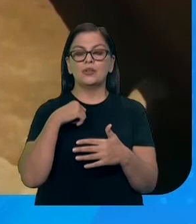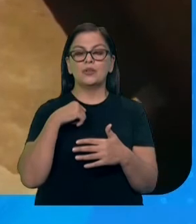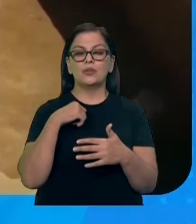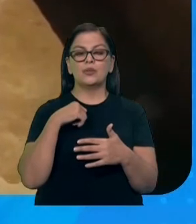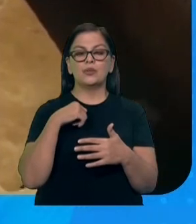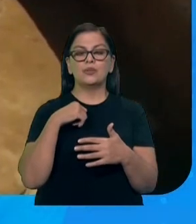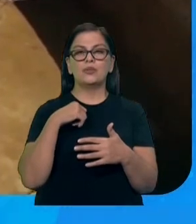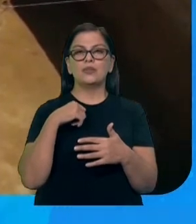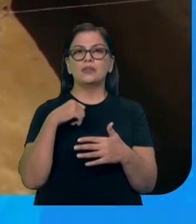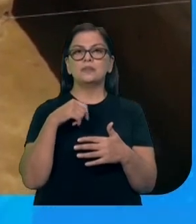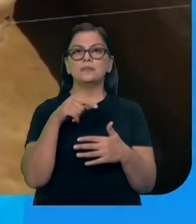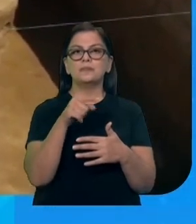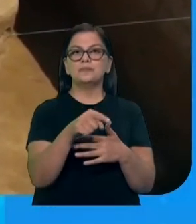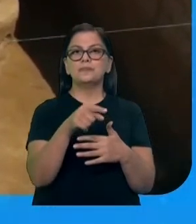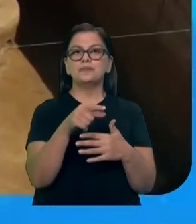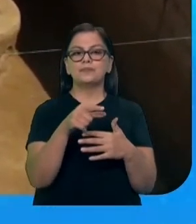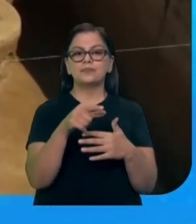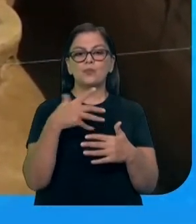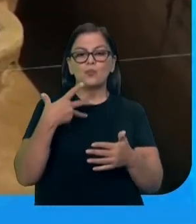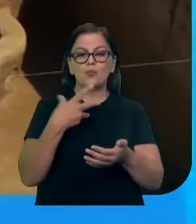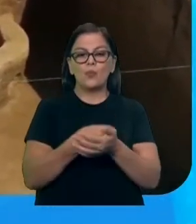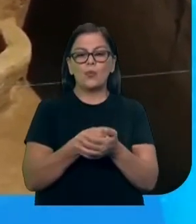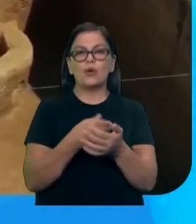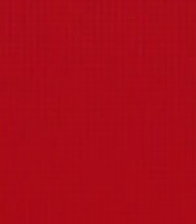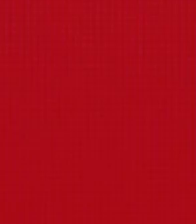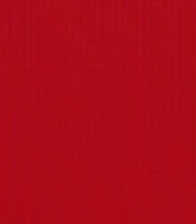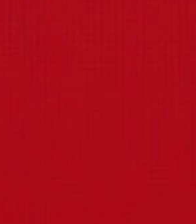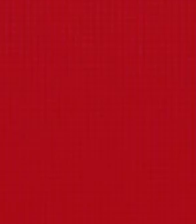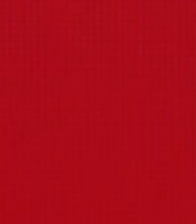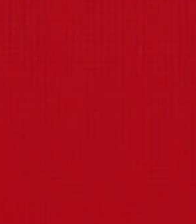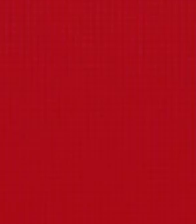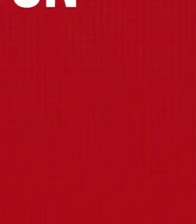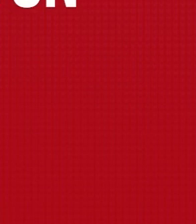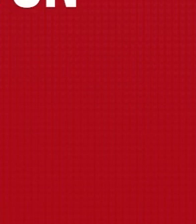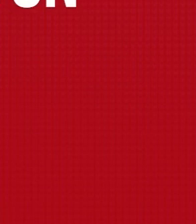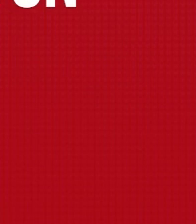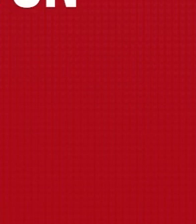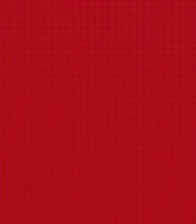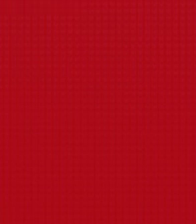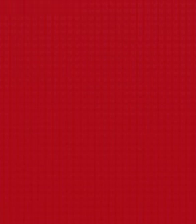alətləri və bəzək əşyaları ilə birlikdə dəfn olunmuşdurlar.